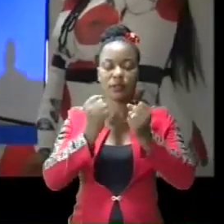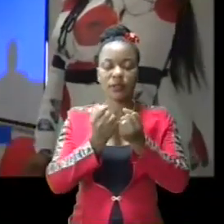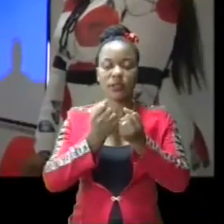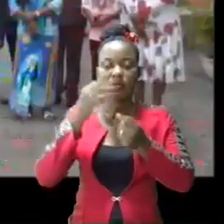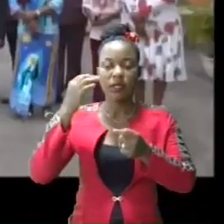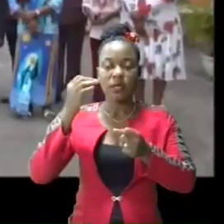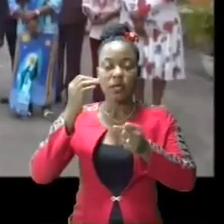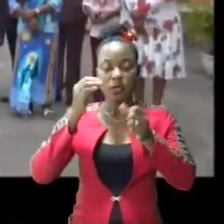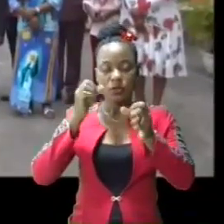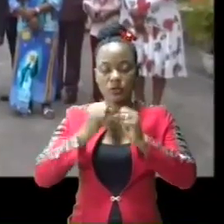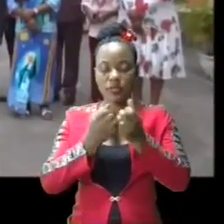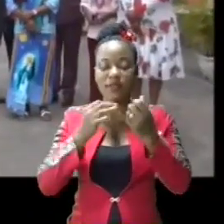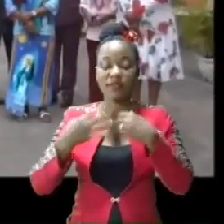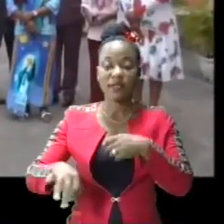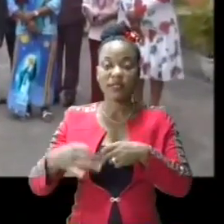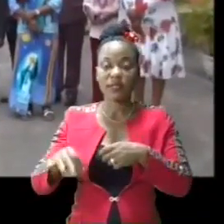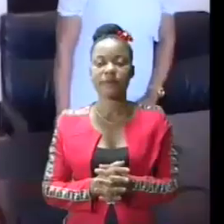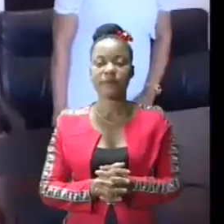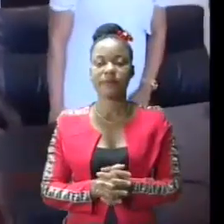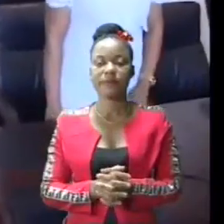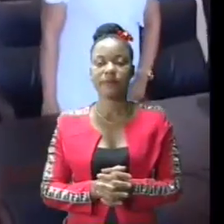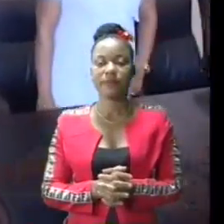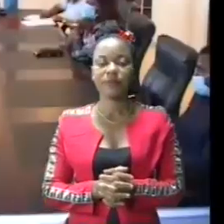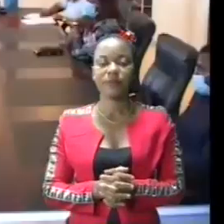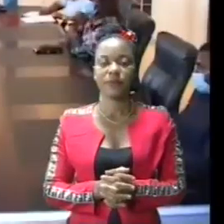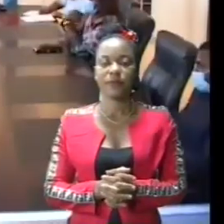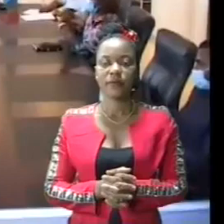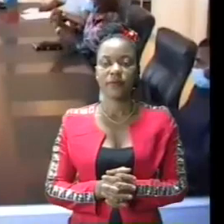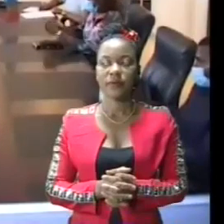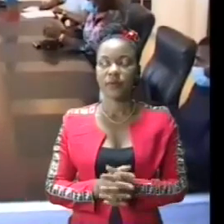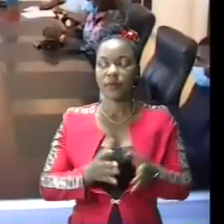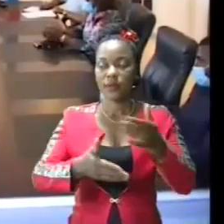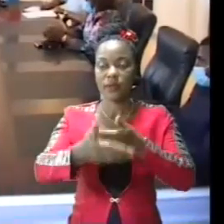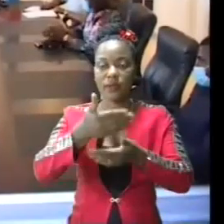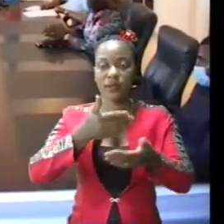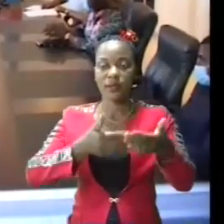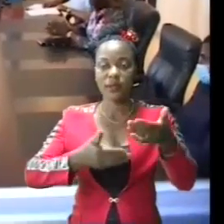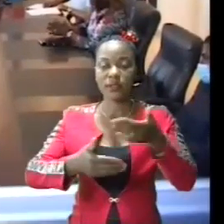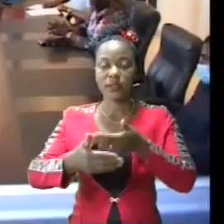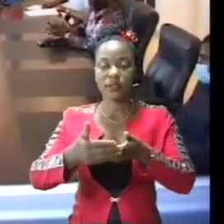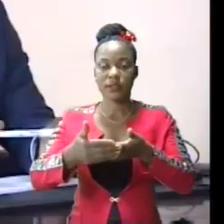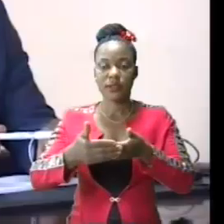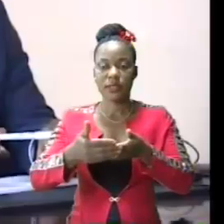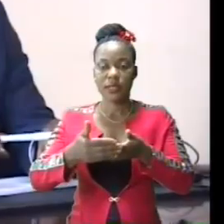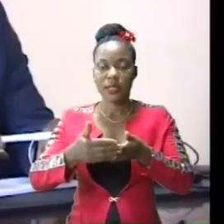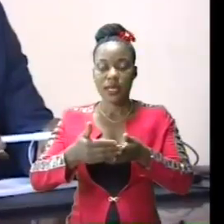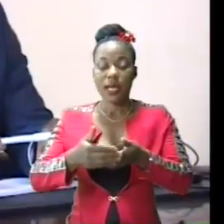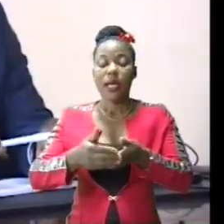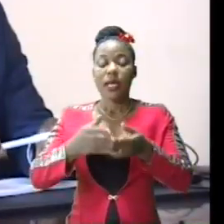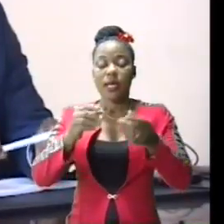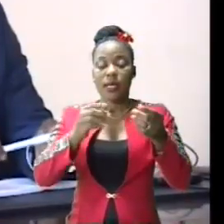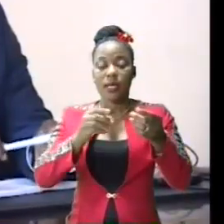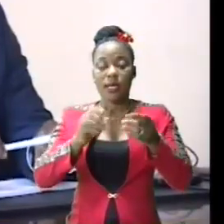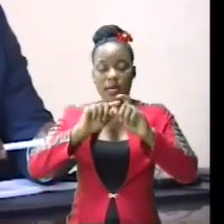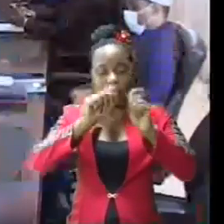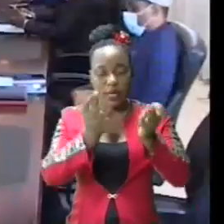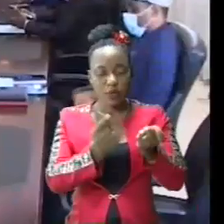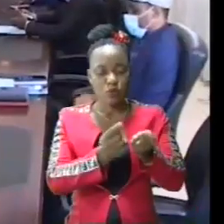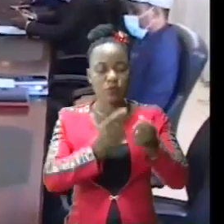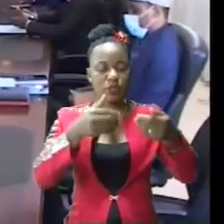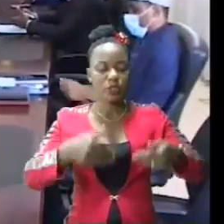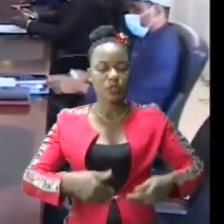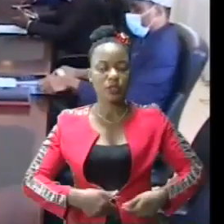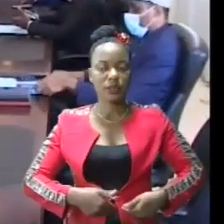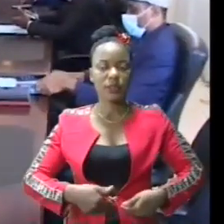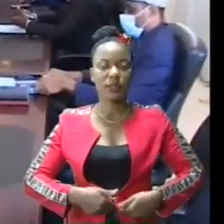française, CREDES, et Médecins du Monde. Au cours d'un échange avec le vice-ministre de la Justice, les délégués de la Ligue des jeunes